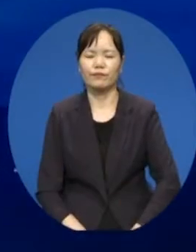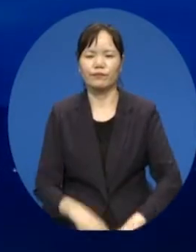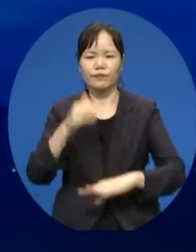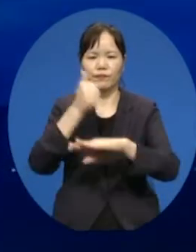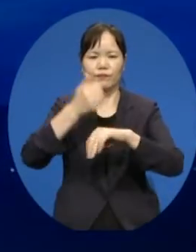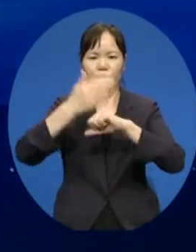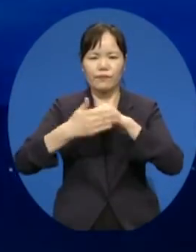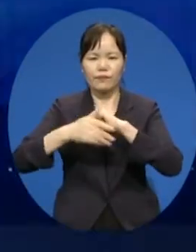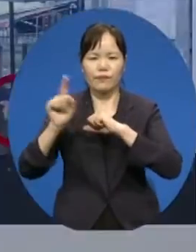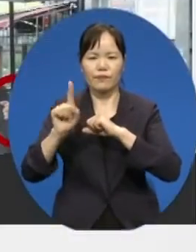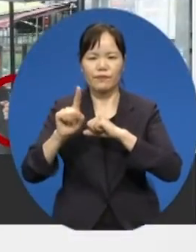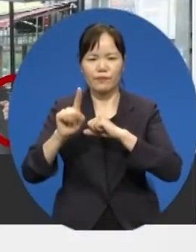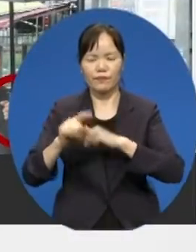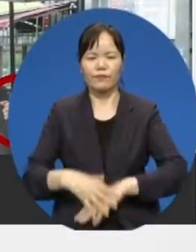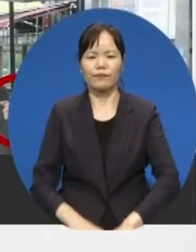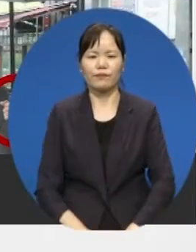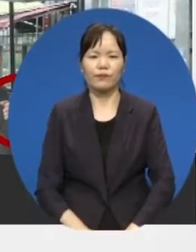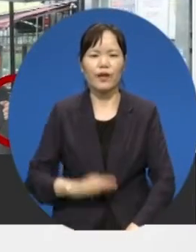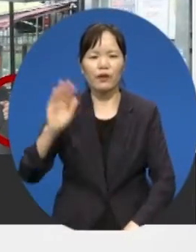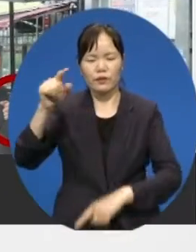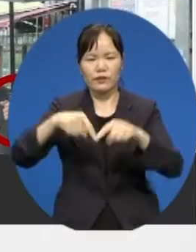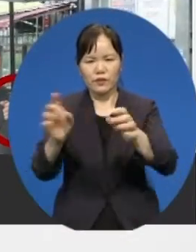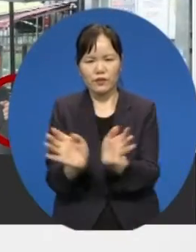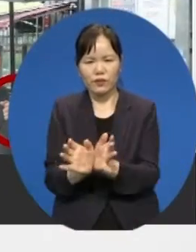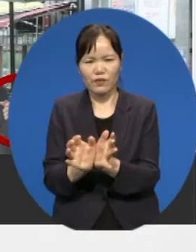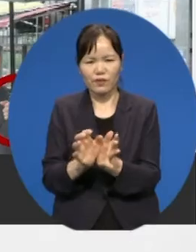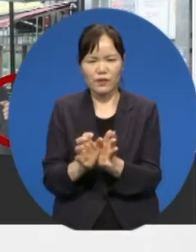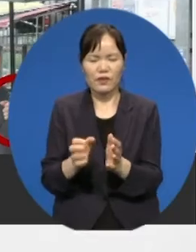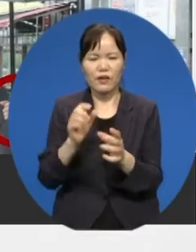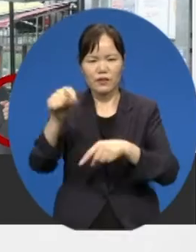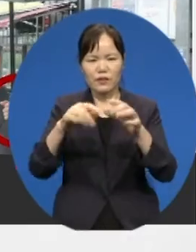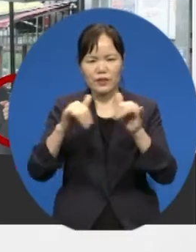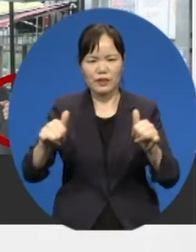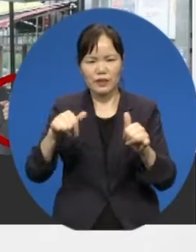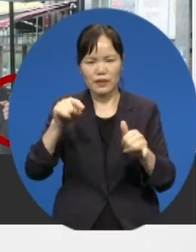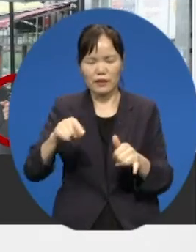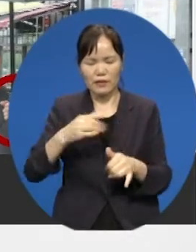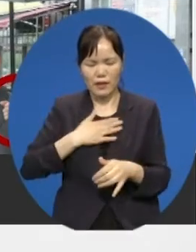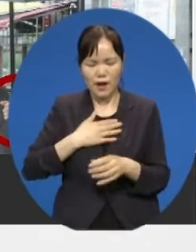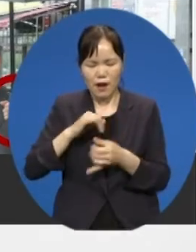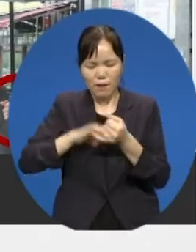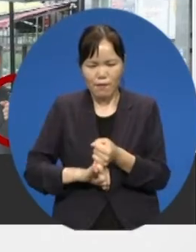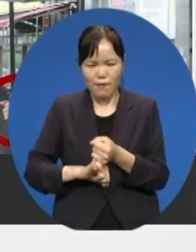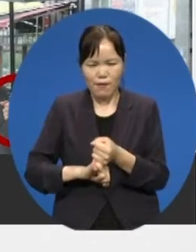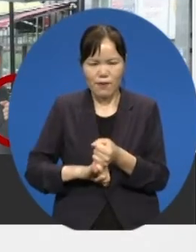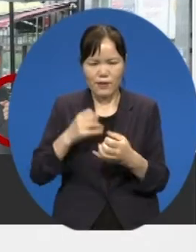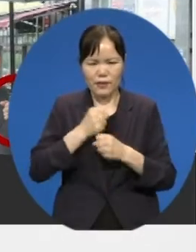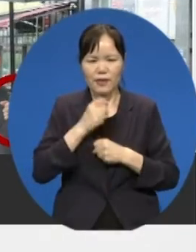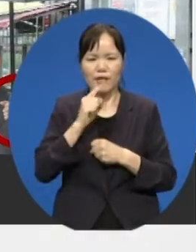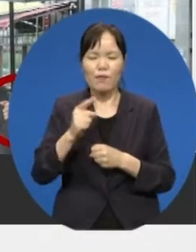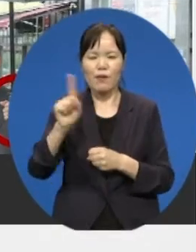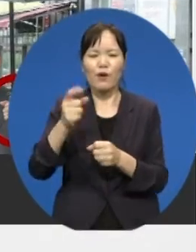자, 마지막 사진은 이 사진을 준비했는데 요즘 정치권에서 정치인들이 이것만큼은 본인이 꼭 사수한다고 합니다.